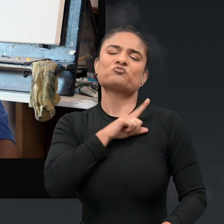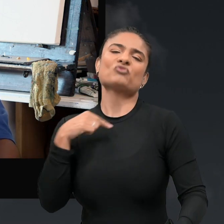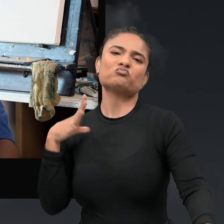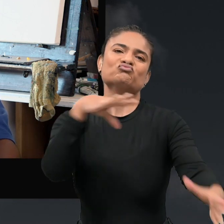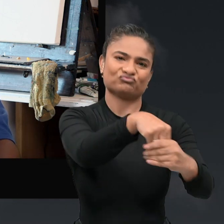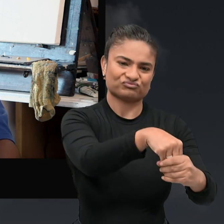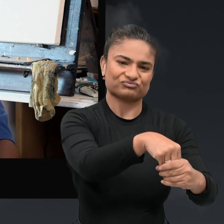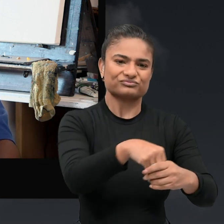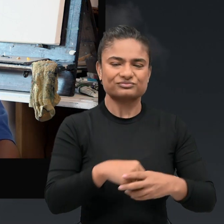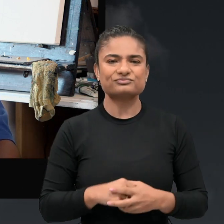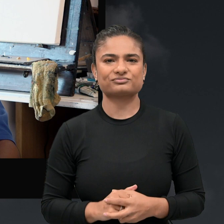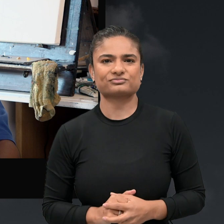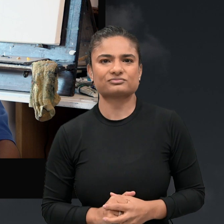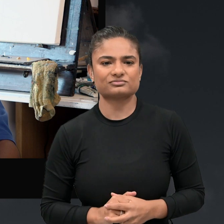ek